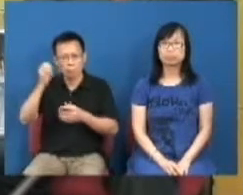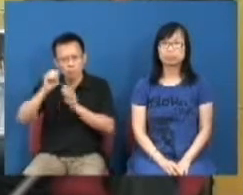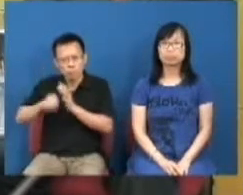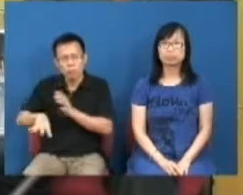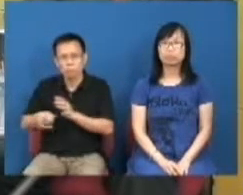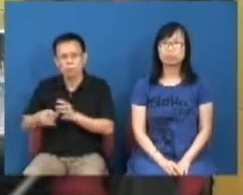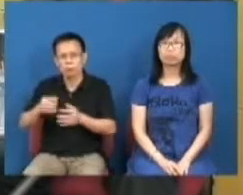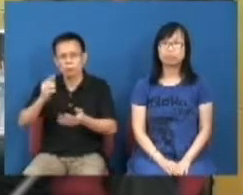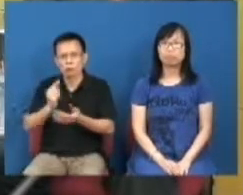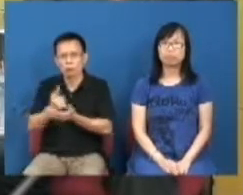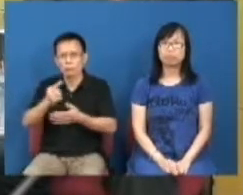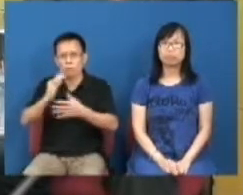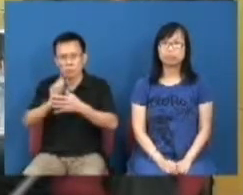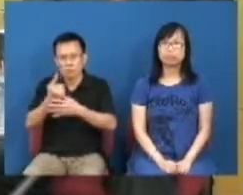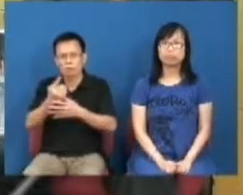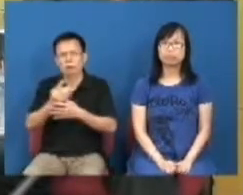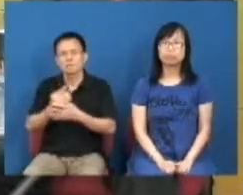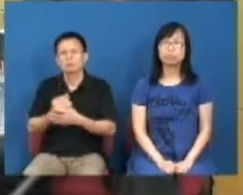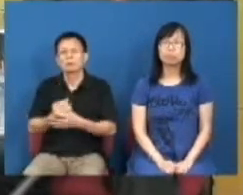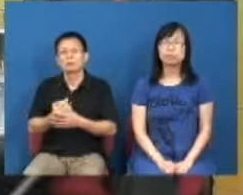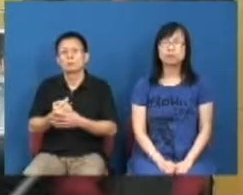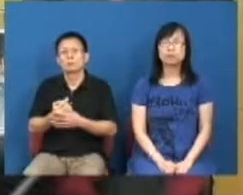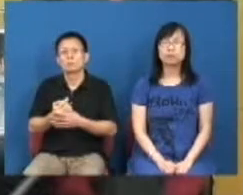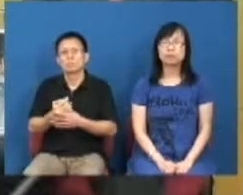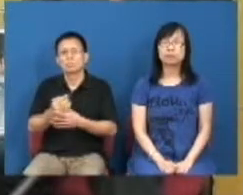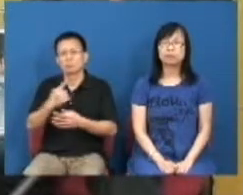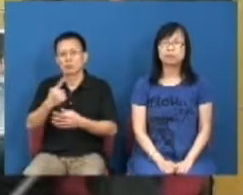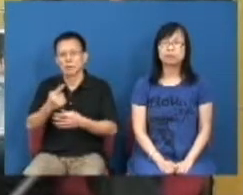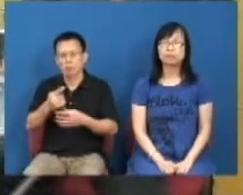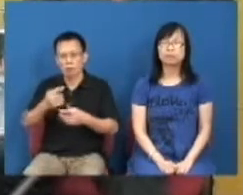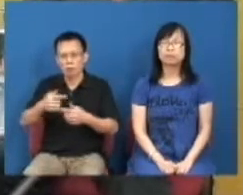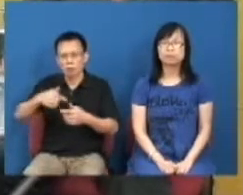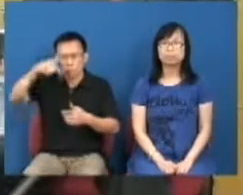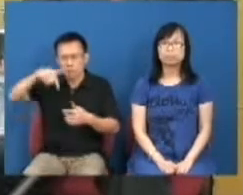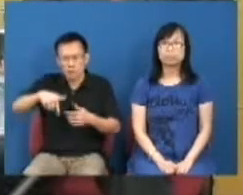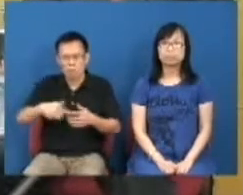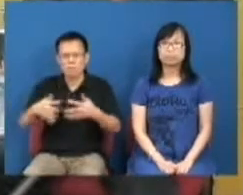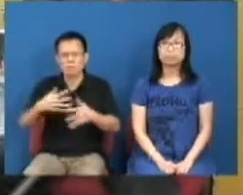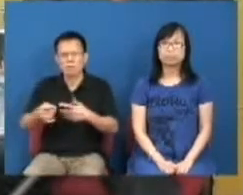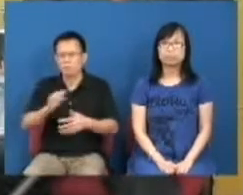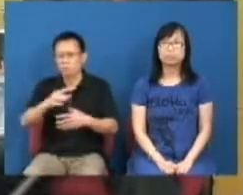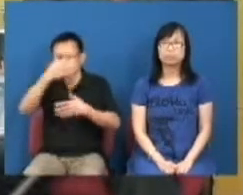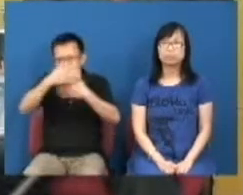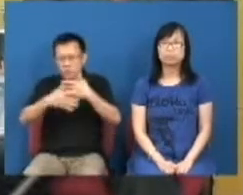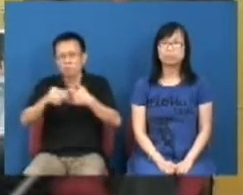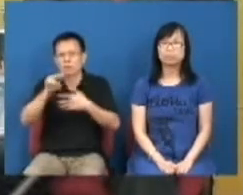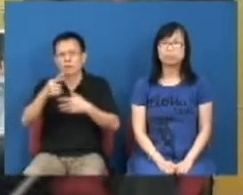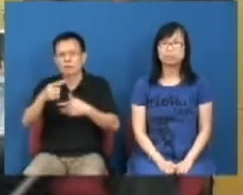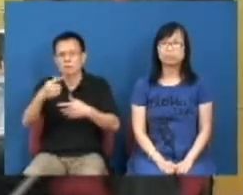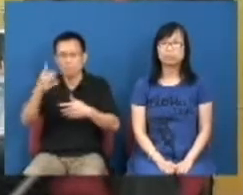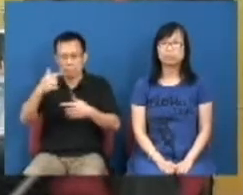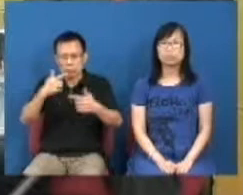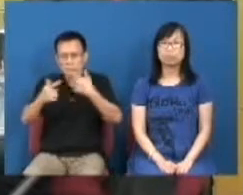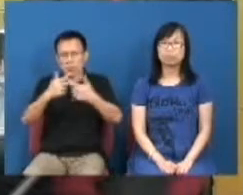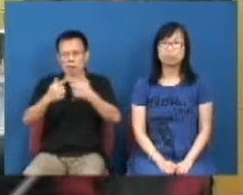要嗰個因素。即係冰封三尺，非一日之寒。 嗯， 大家有嗌霎有拗叫，唔